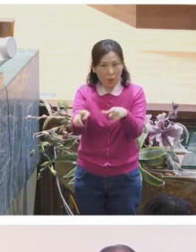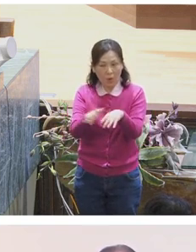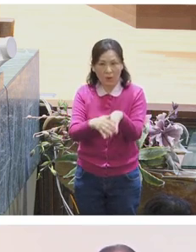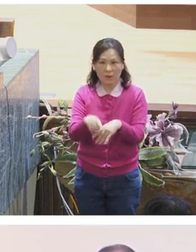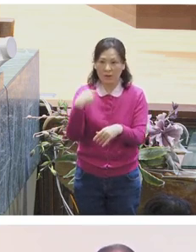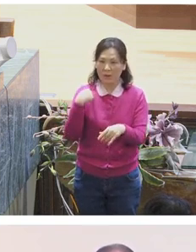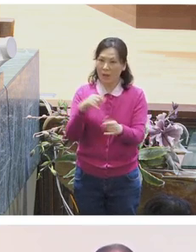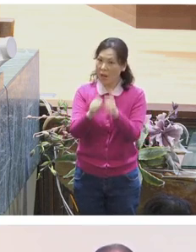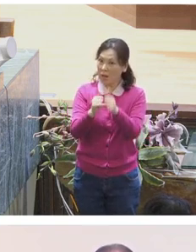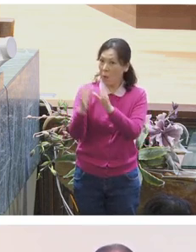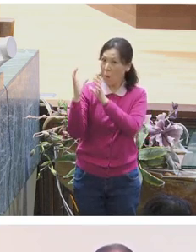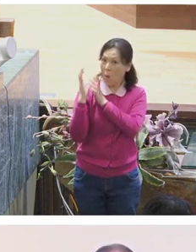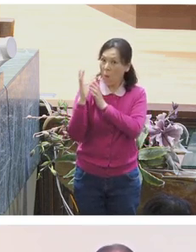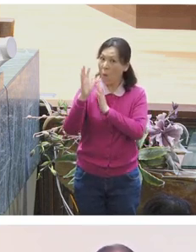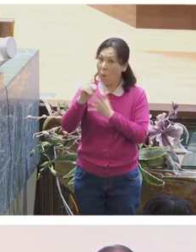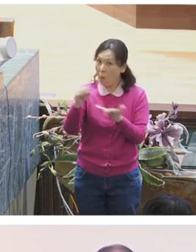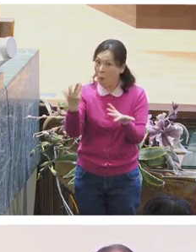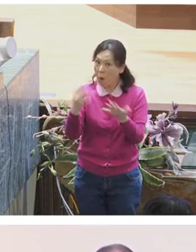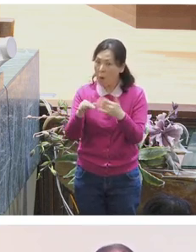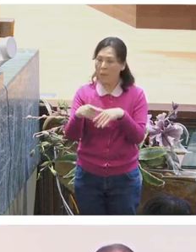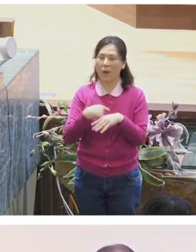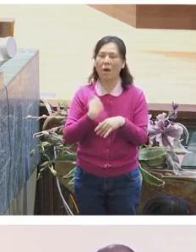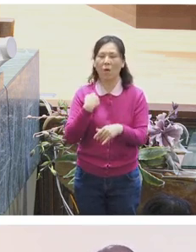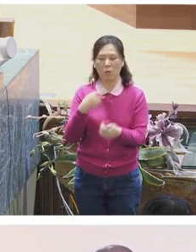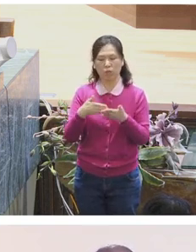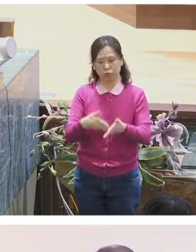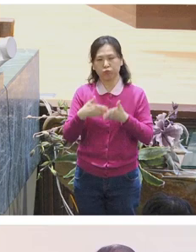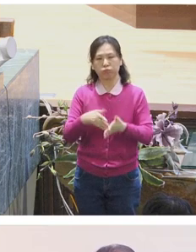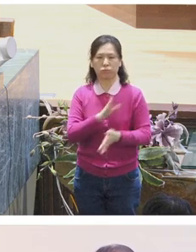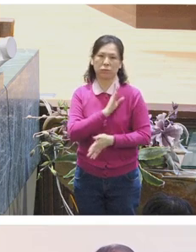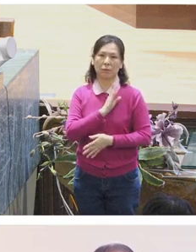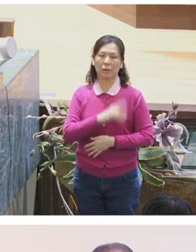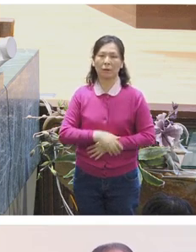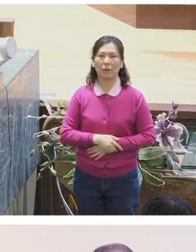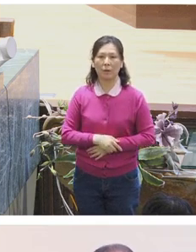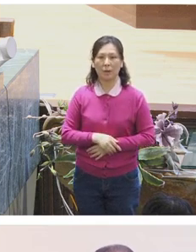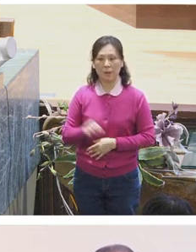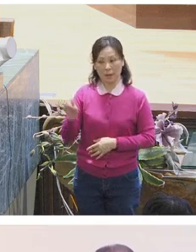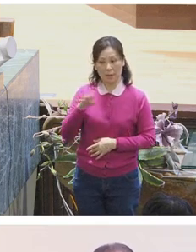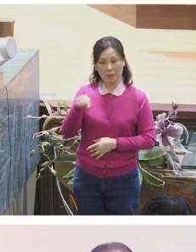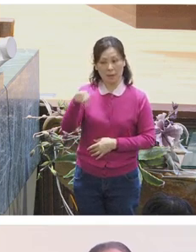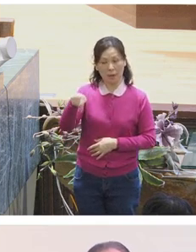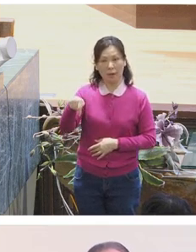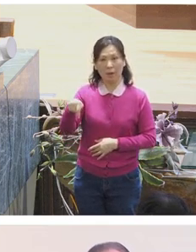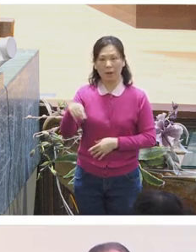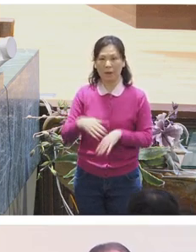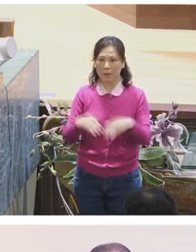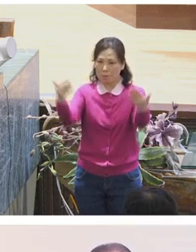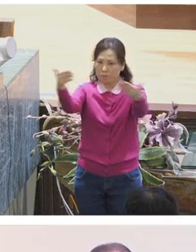有尽到社会责任，其实是很重要的，也是我们可以透过那个去比